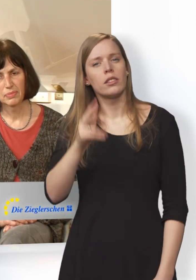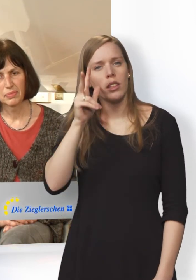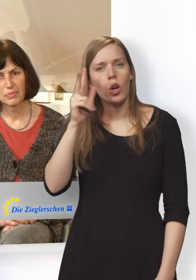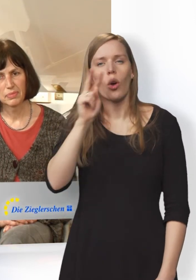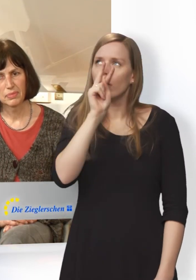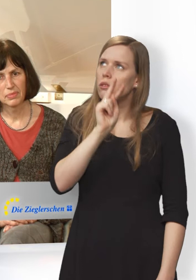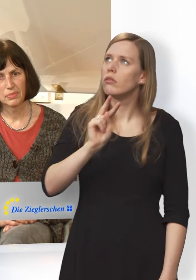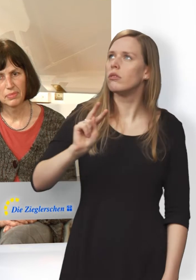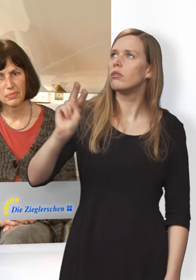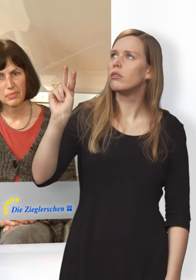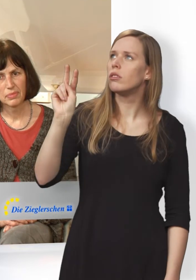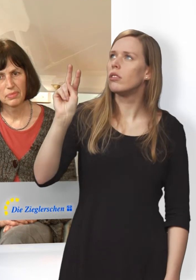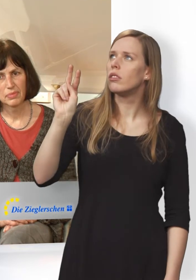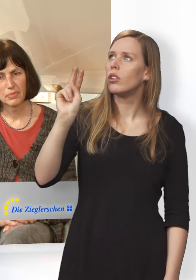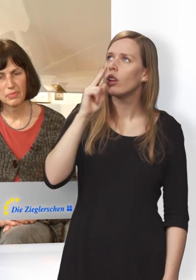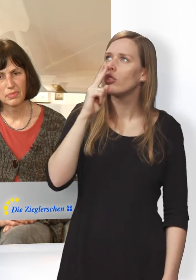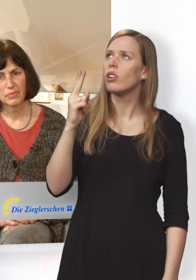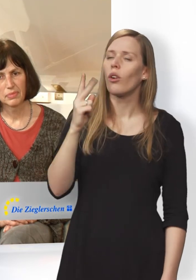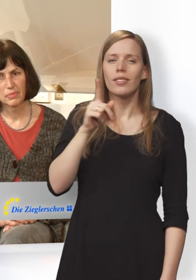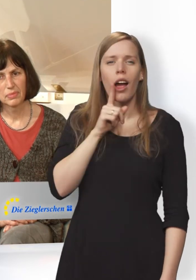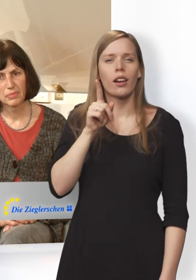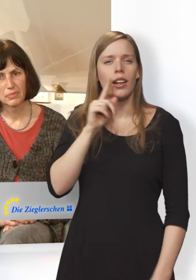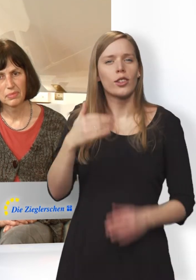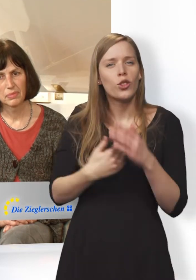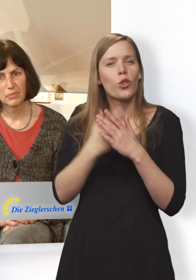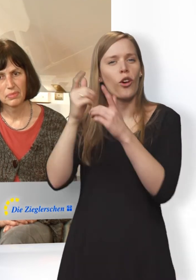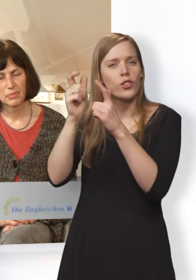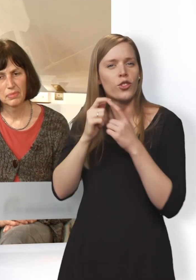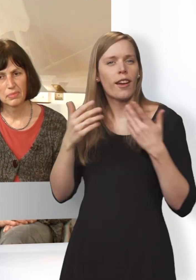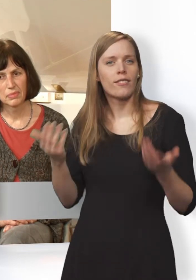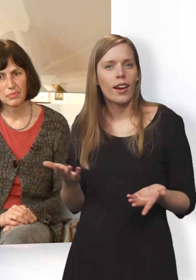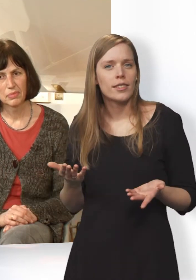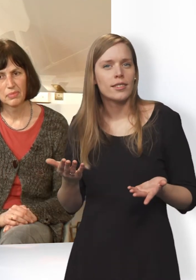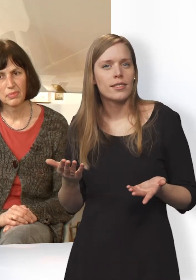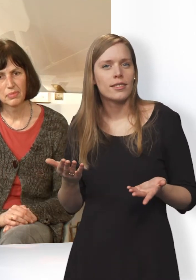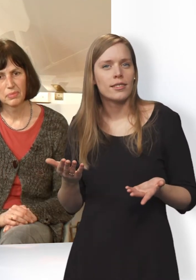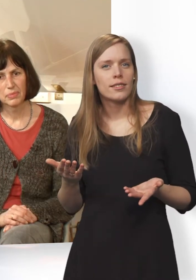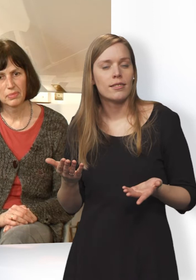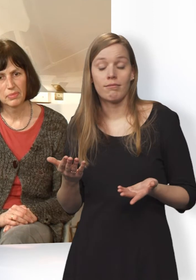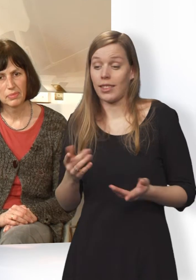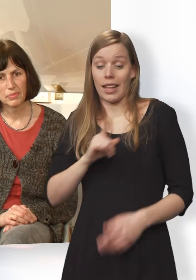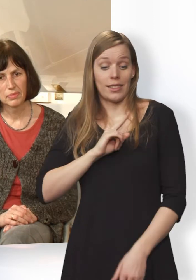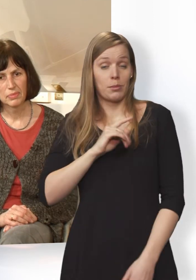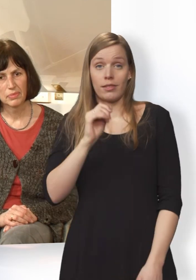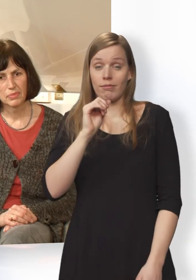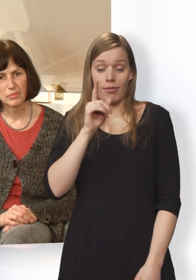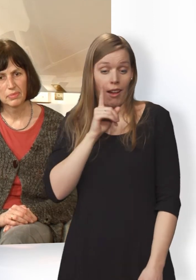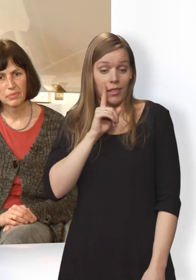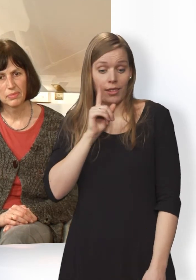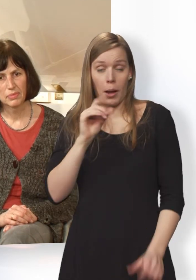gott schauen und auf das was er einem jeden tag neu schenkt und da kann ich jeden morgen nur staunen